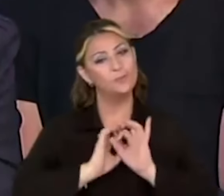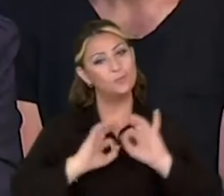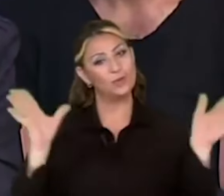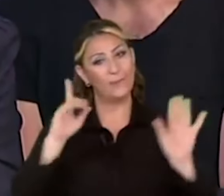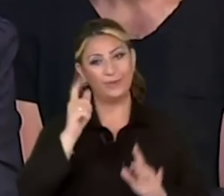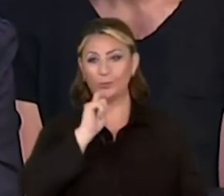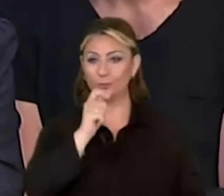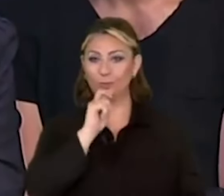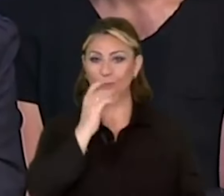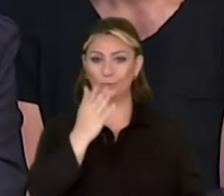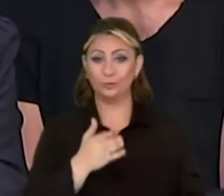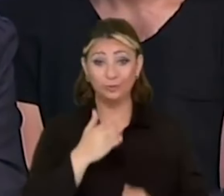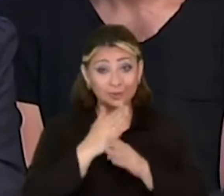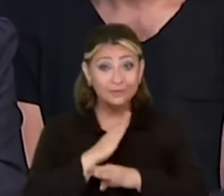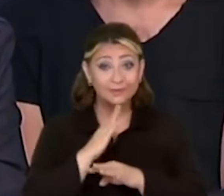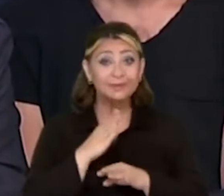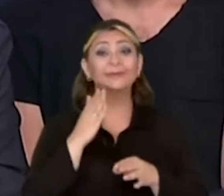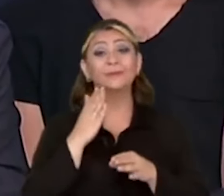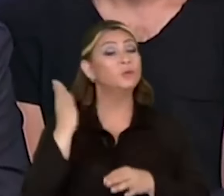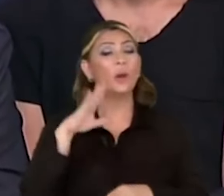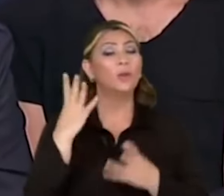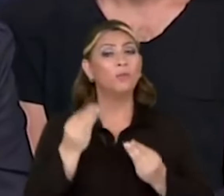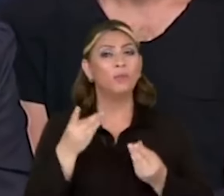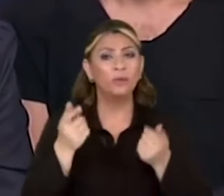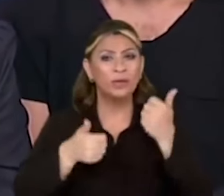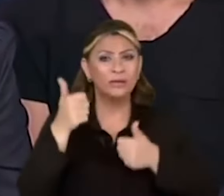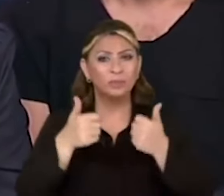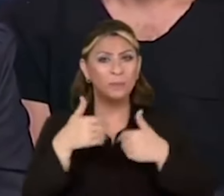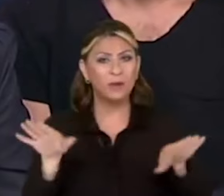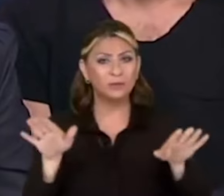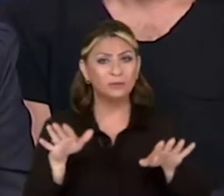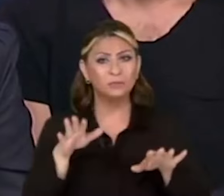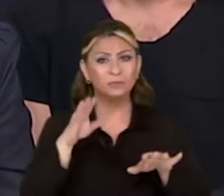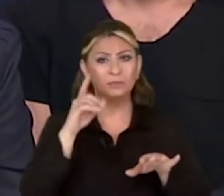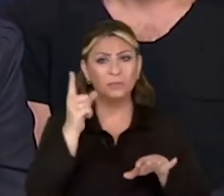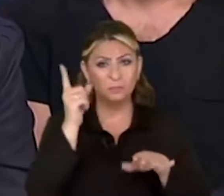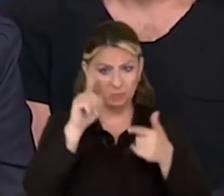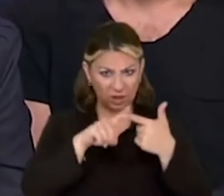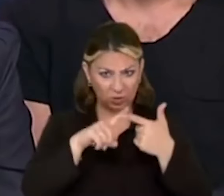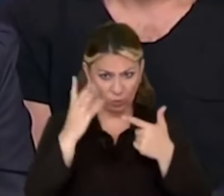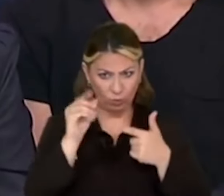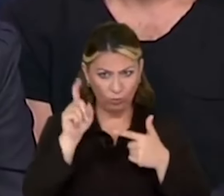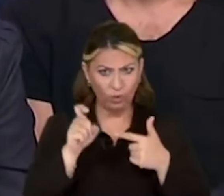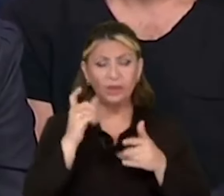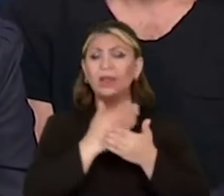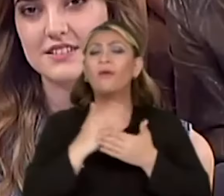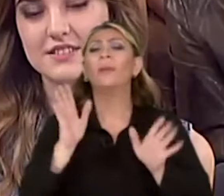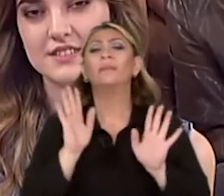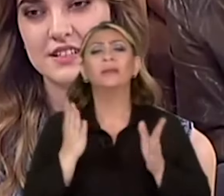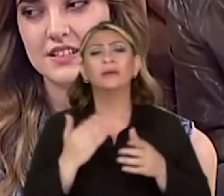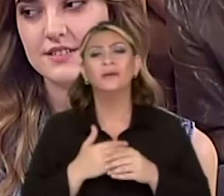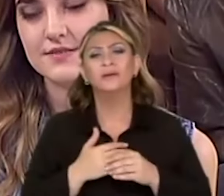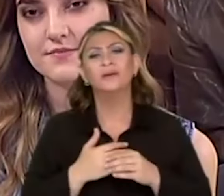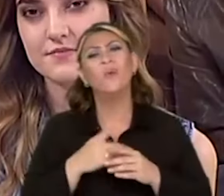Mükemmel bir sunucuydun. Sahi mi? Evet. Gerçekten. Sonra ne oldu? Niye bu yarışmalar? Sonra bir tane daha oldu mu hatırlamıyorum ama niye devam etmedi yarışmalar yok,